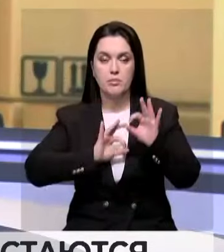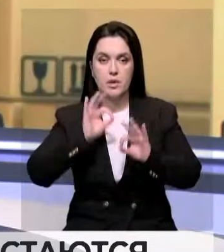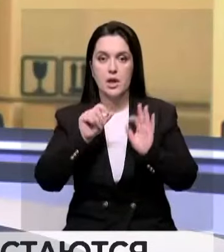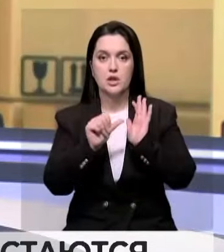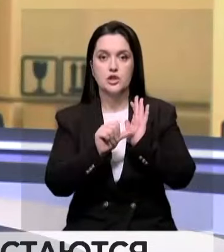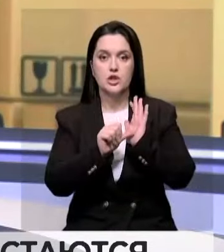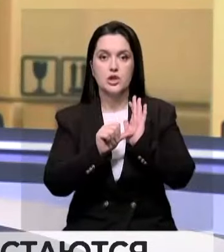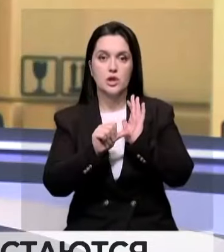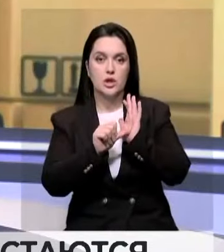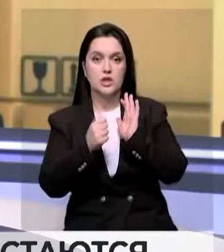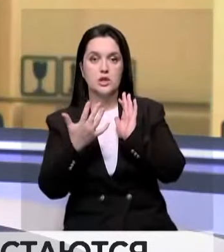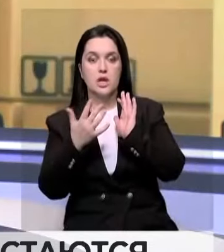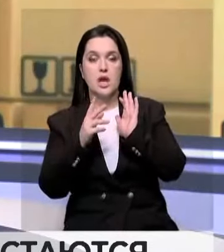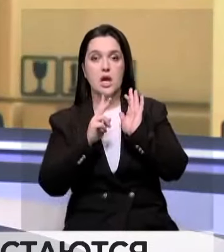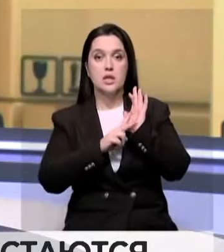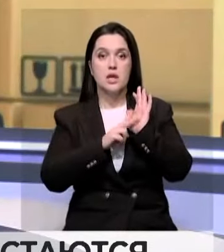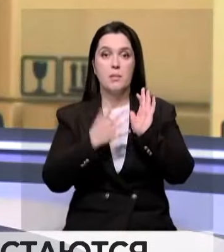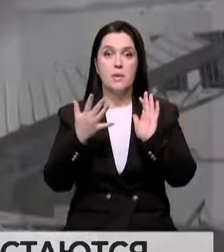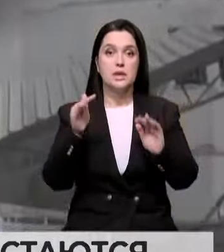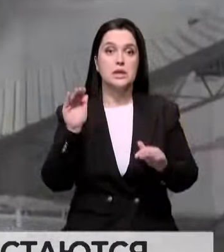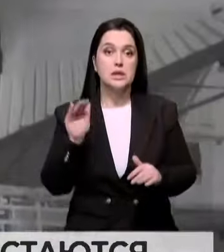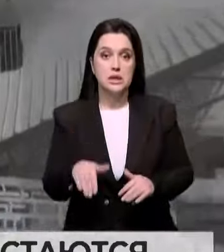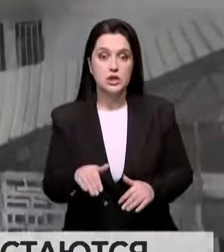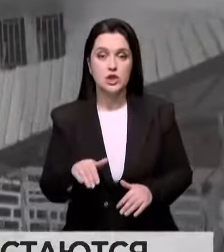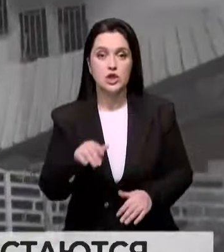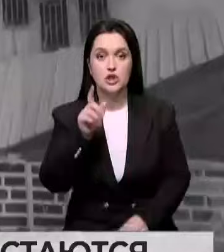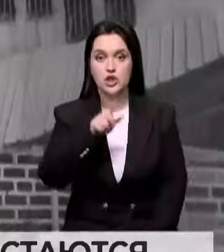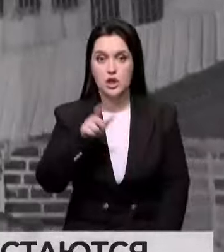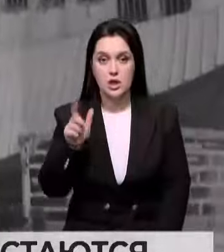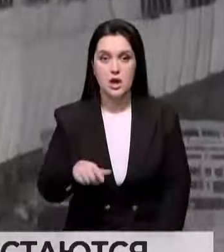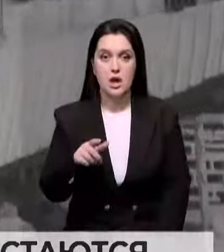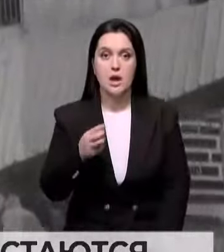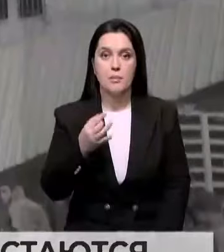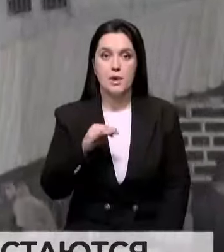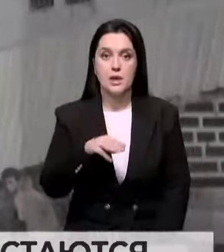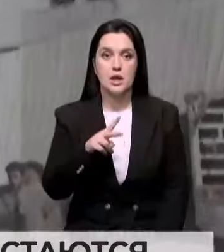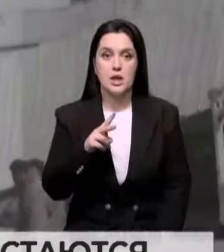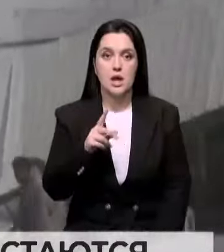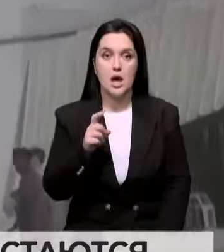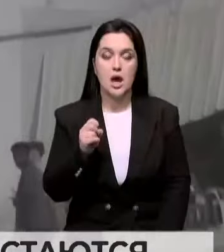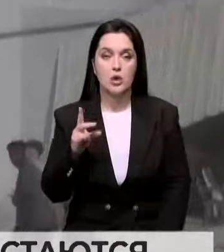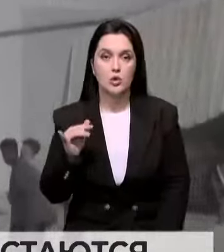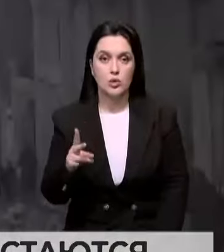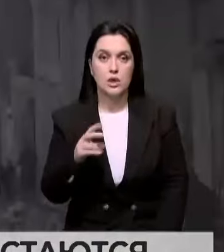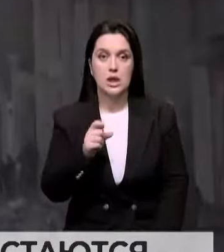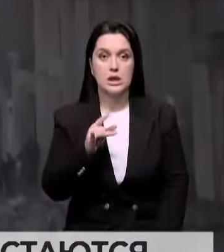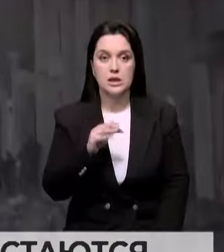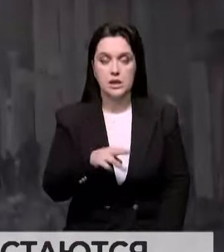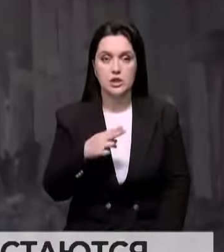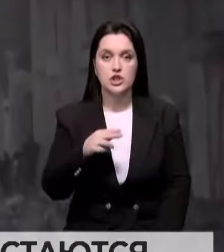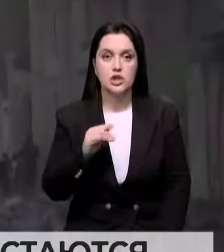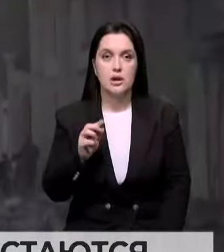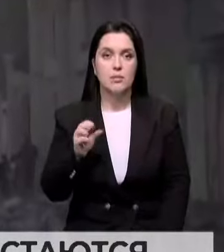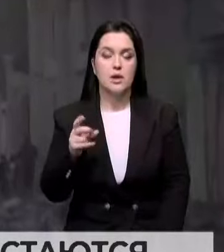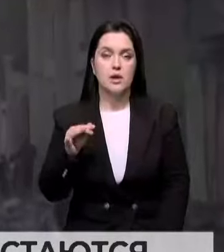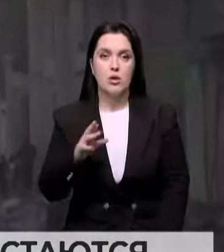и медикаментам. Около 75 тысяч человек в городах Бейт-Ханун, Бейт-Лахия и Джабалия ранее в ООН